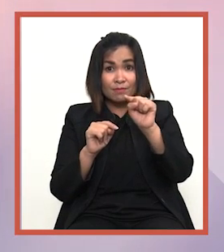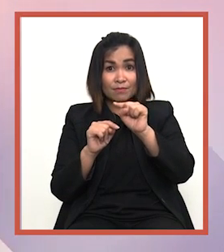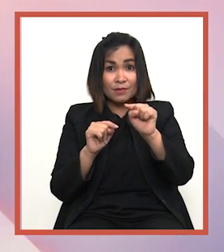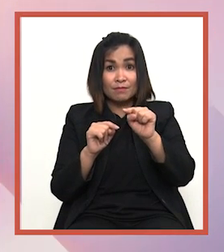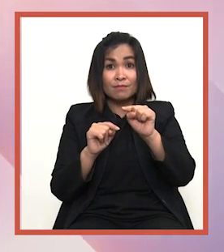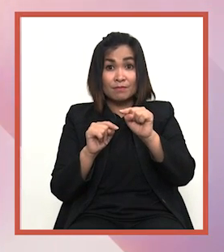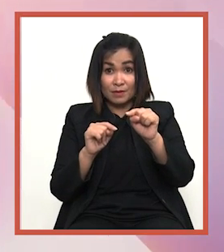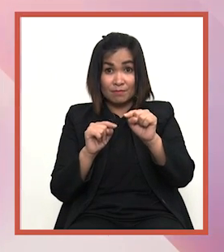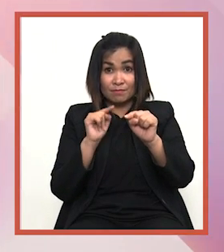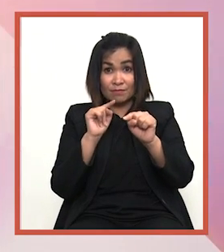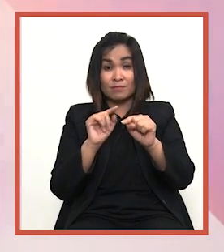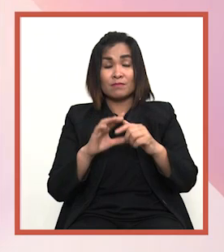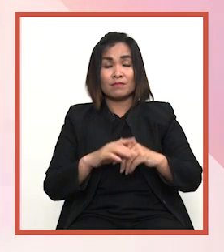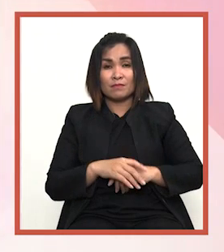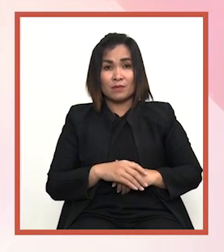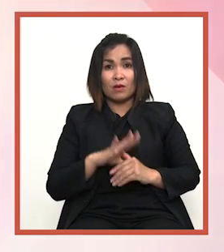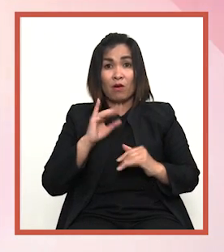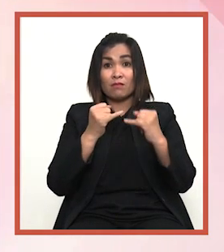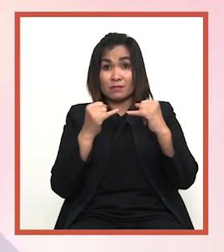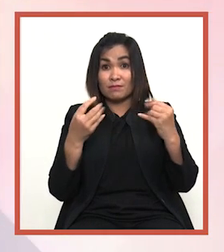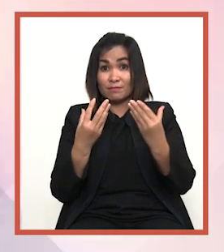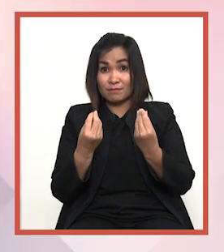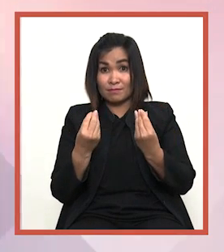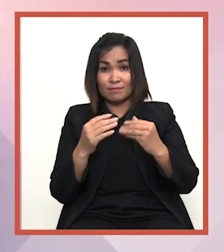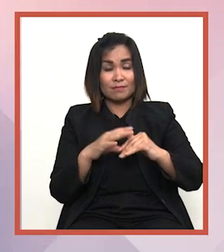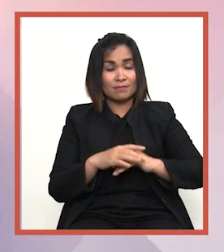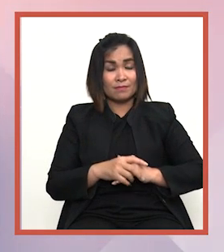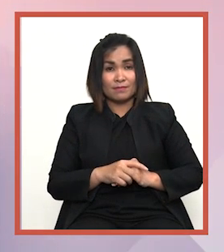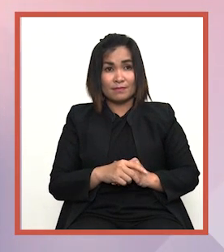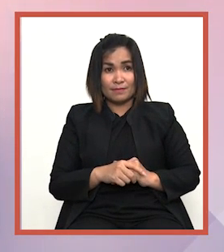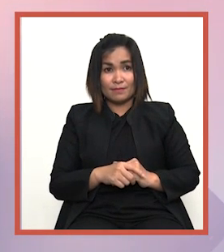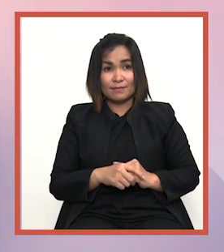านในนะครับอยู่ด้านบนของขีดตรงกลาง